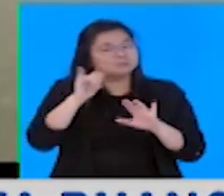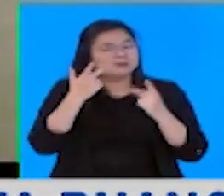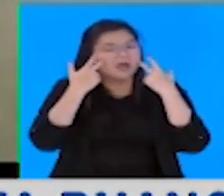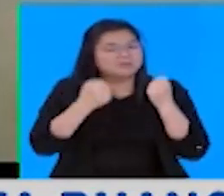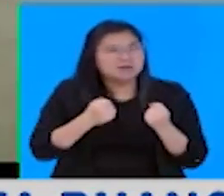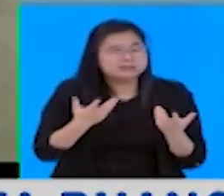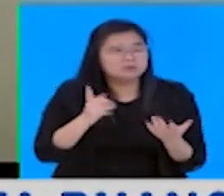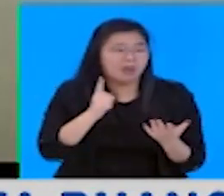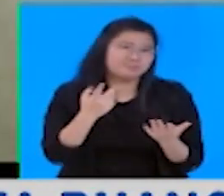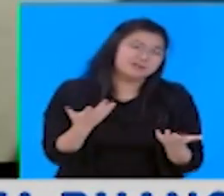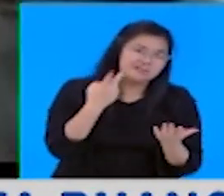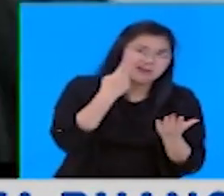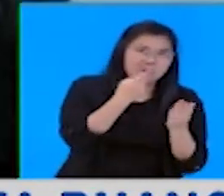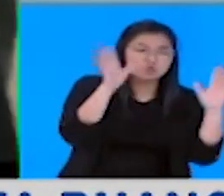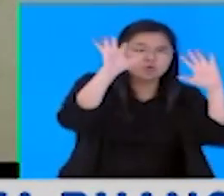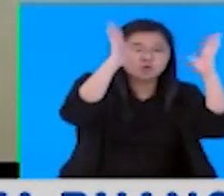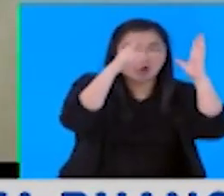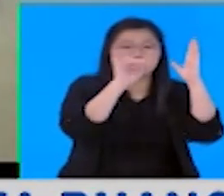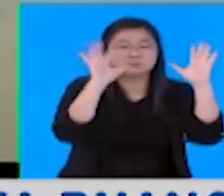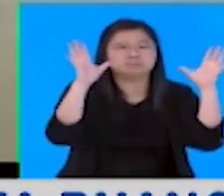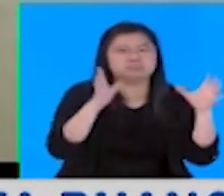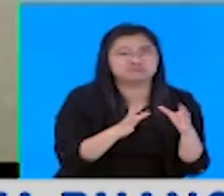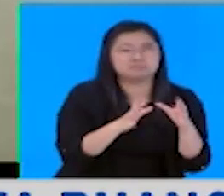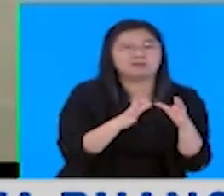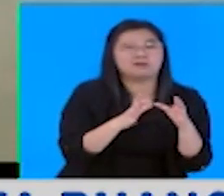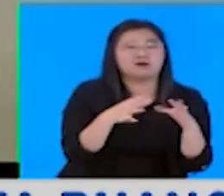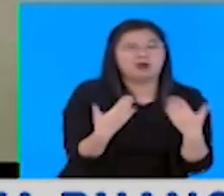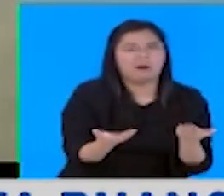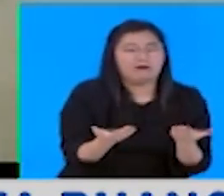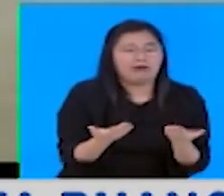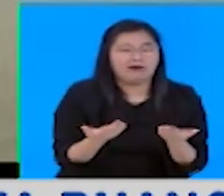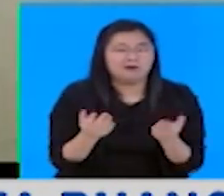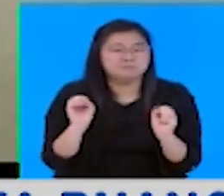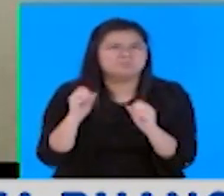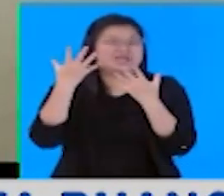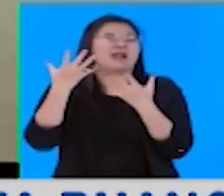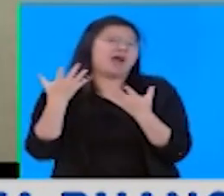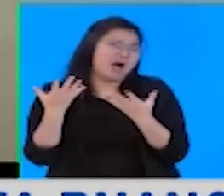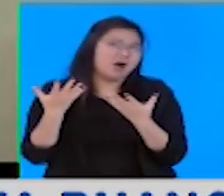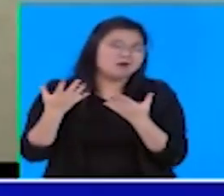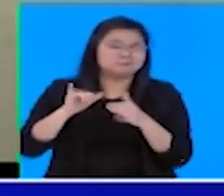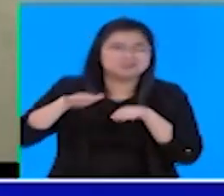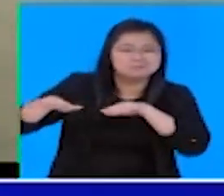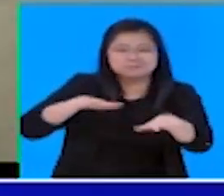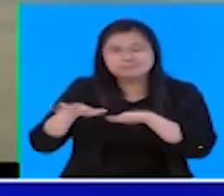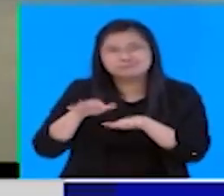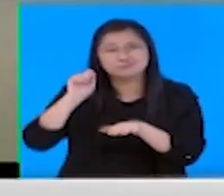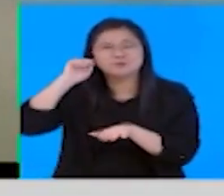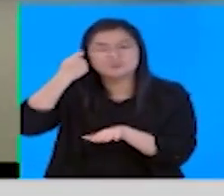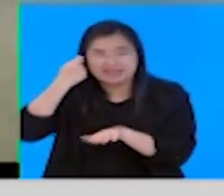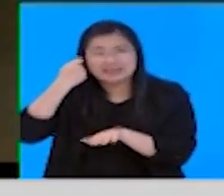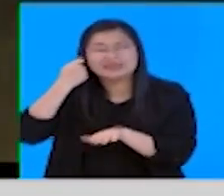ini menunjukkan bahwa sebenarnya pemerintah tidak secara serius memiliki program untuk